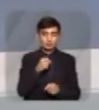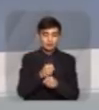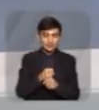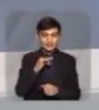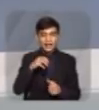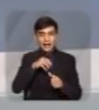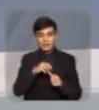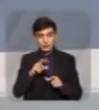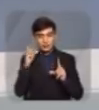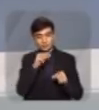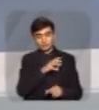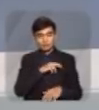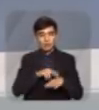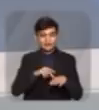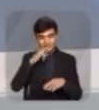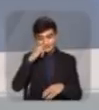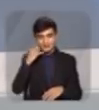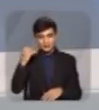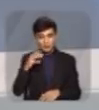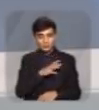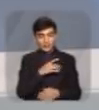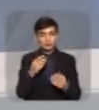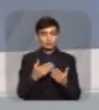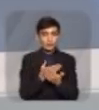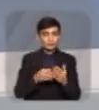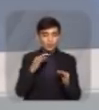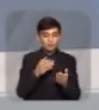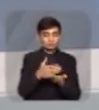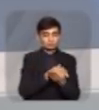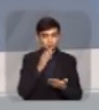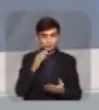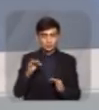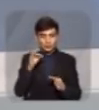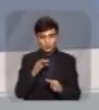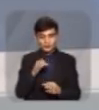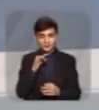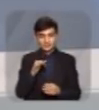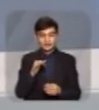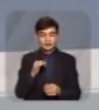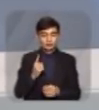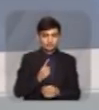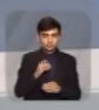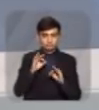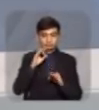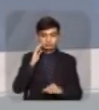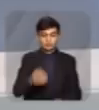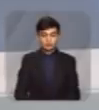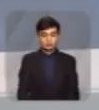Армению отправились казахстанские полицейские и какую информацию они там будут собирать. Дождитесь материал Бахытнура